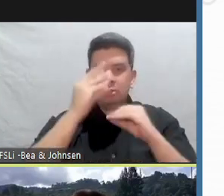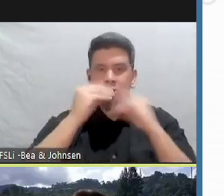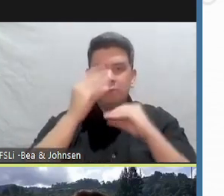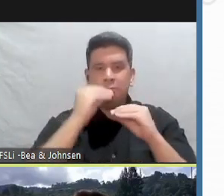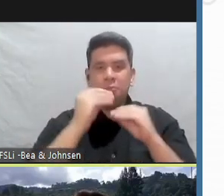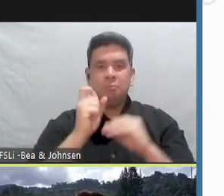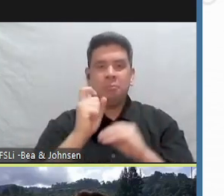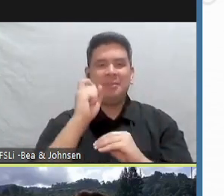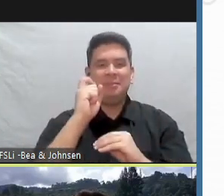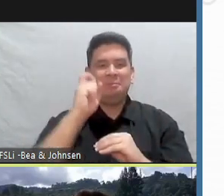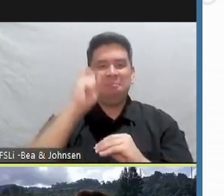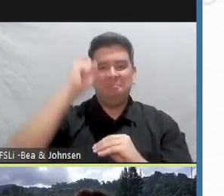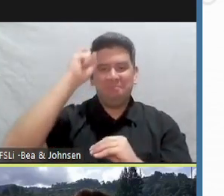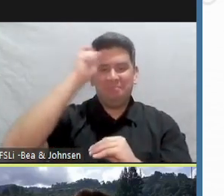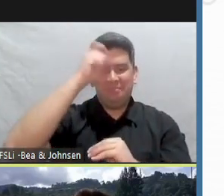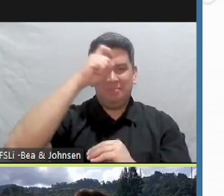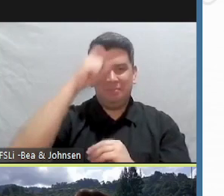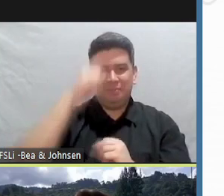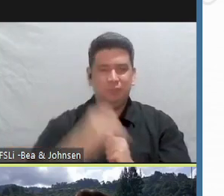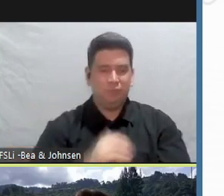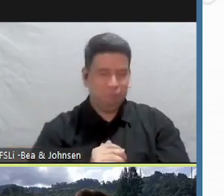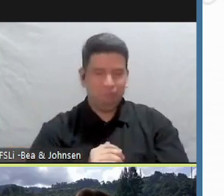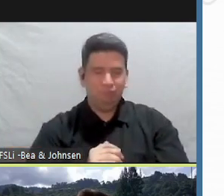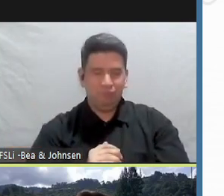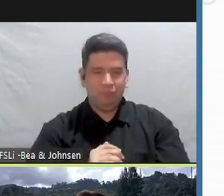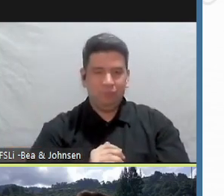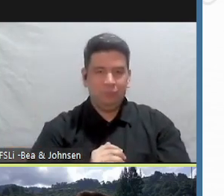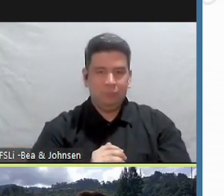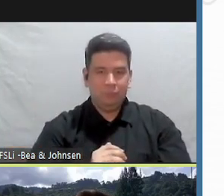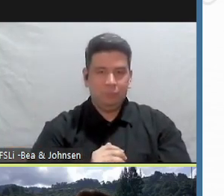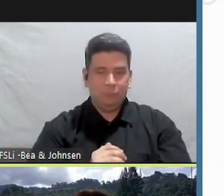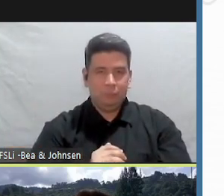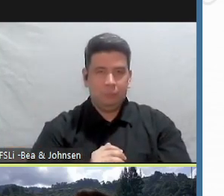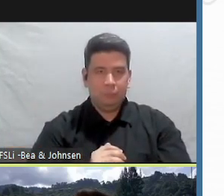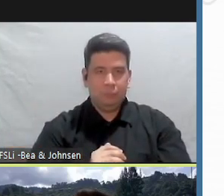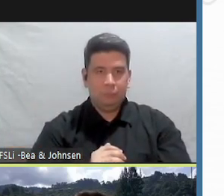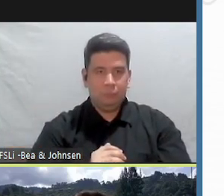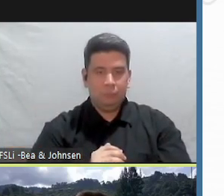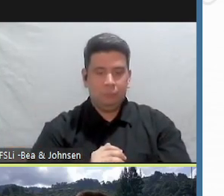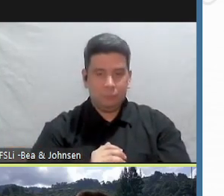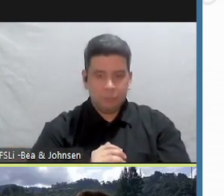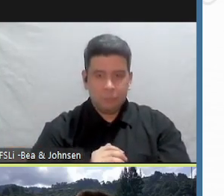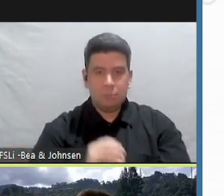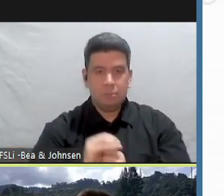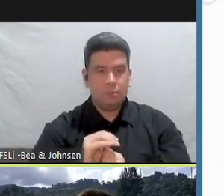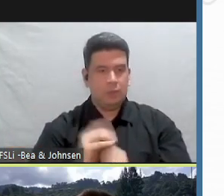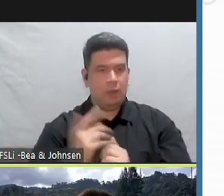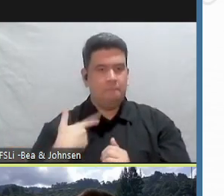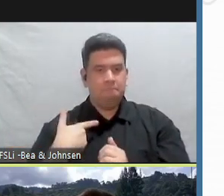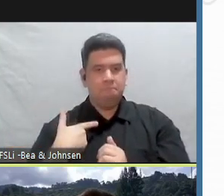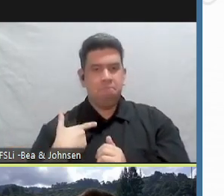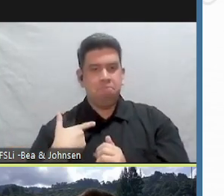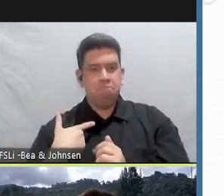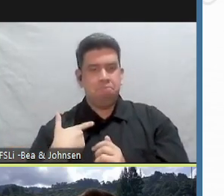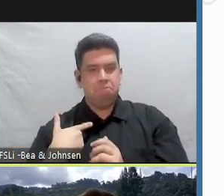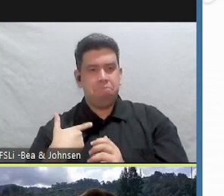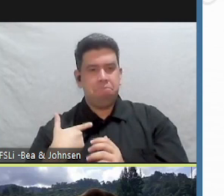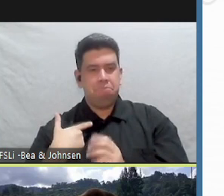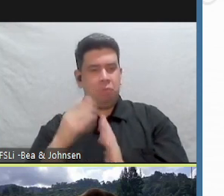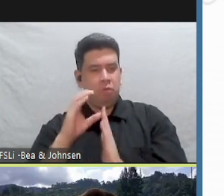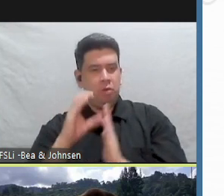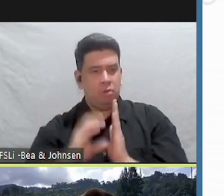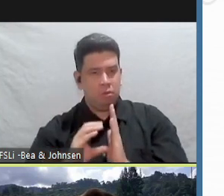group, mga taga-KWF at mga manunulat ng mother tongue ang tumulong para magkaroon ng polisiyang